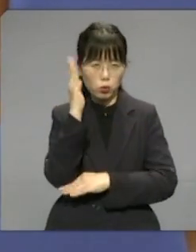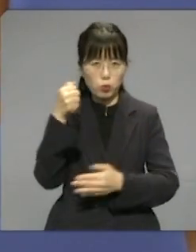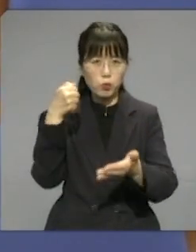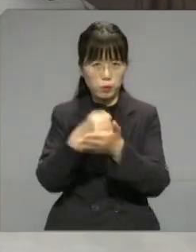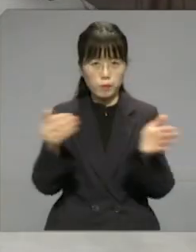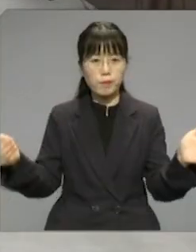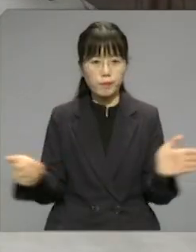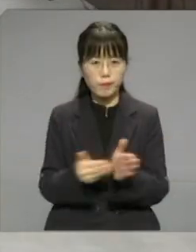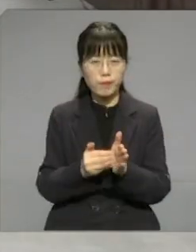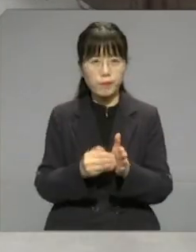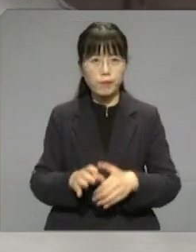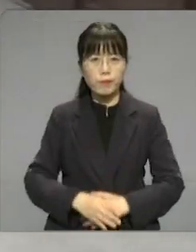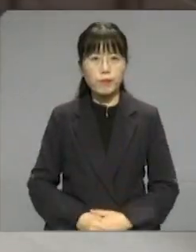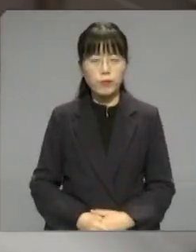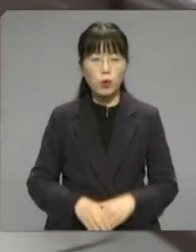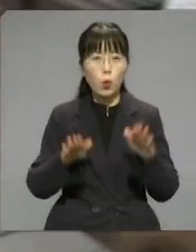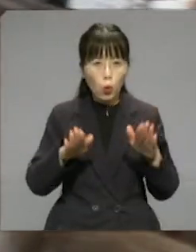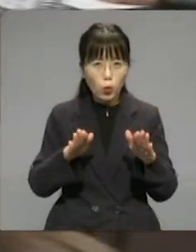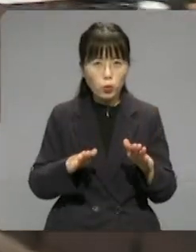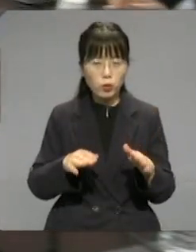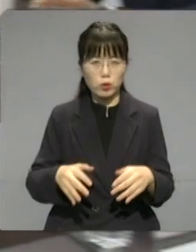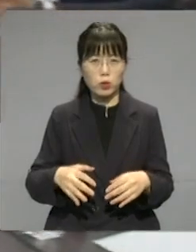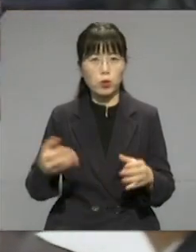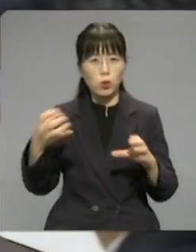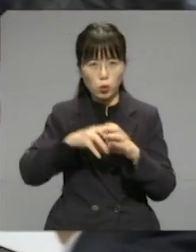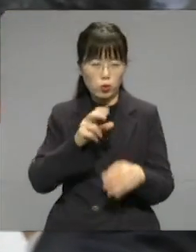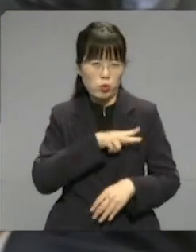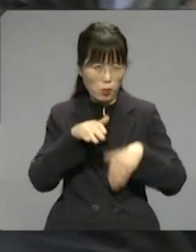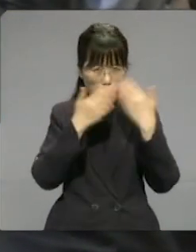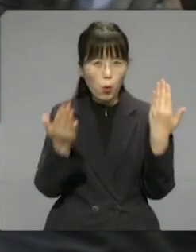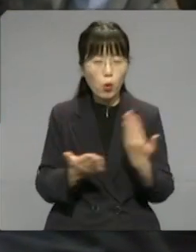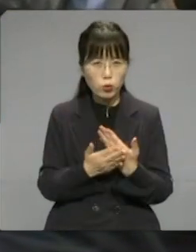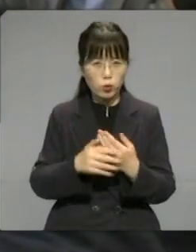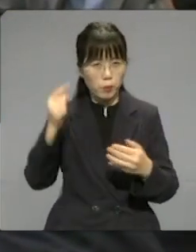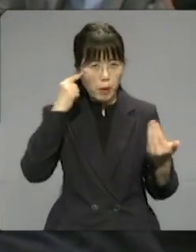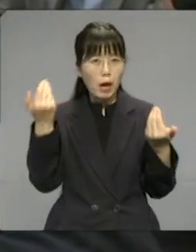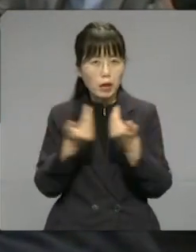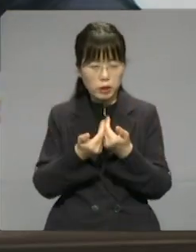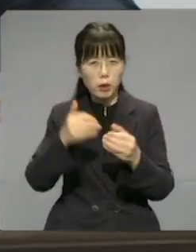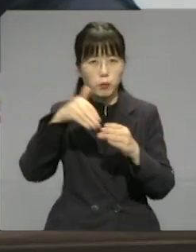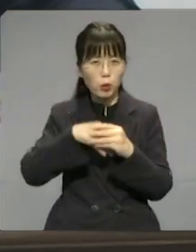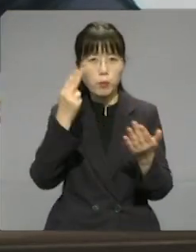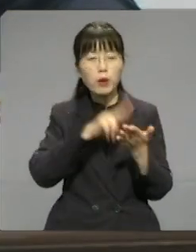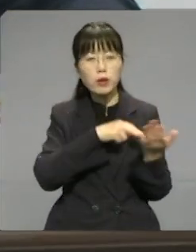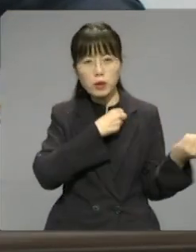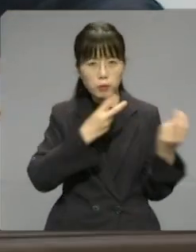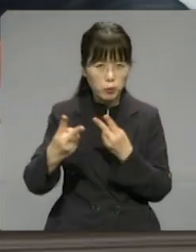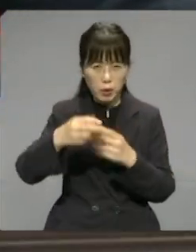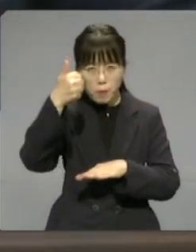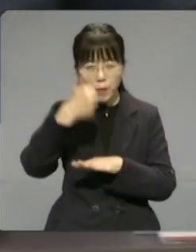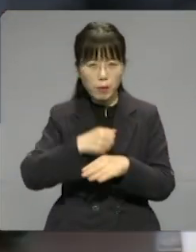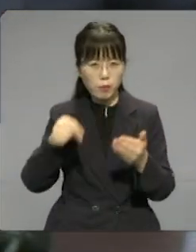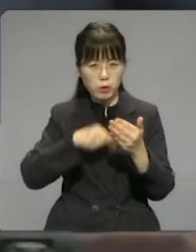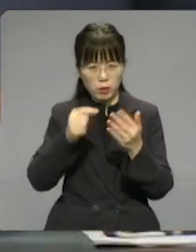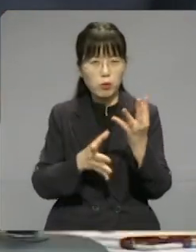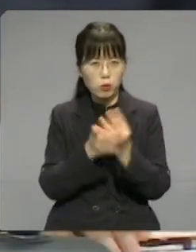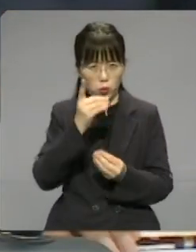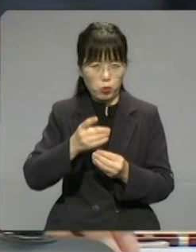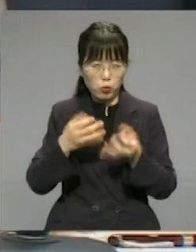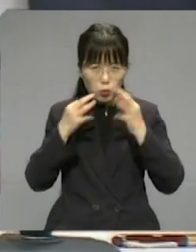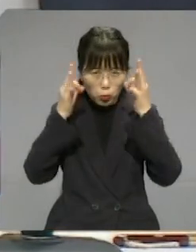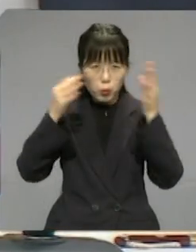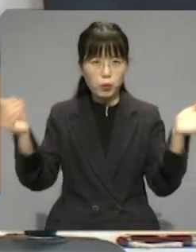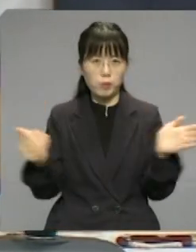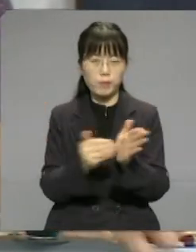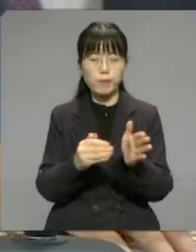했습니다. 오늘은 소속 의원 전원에게 반대표를 던져달라는 편지를 보내며 막판 내부 결속 다지기를